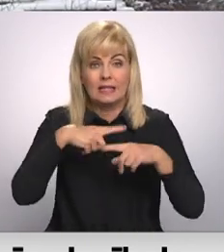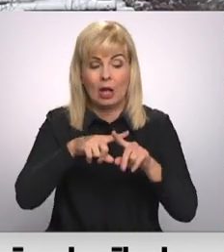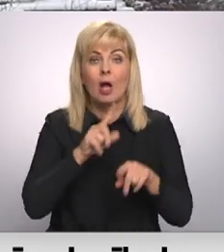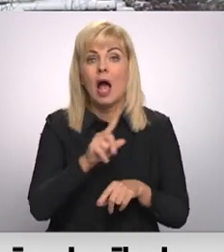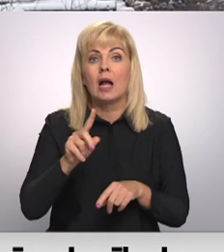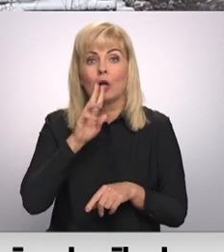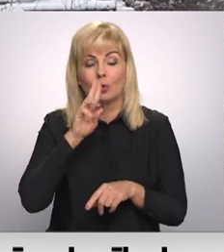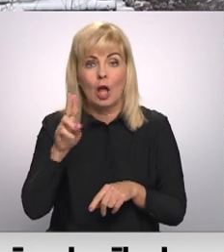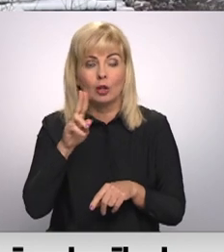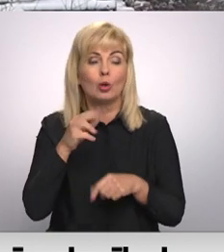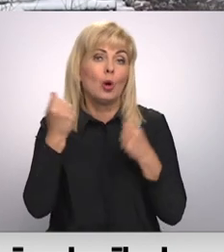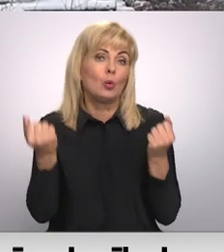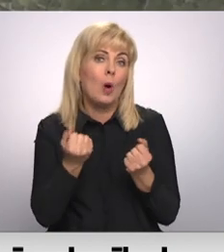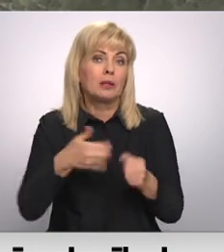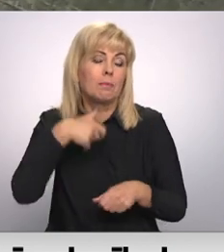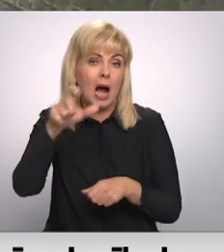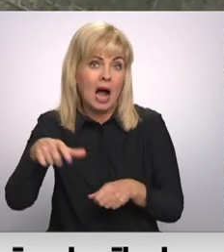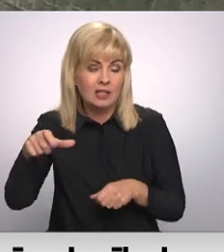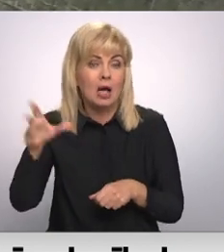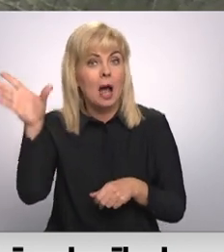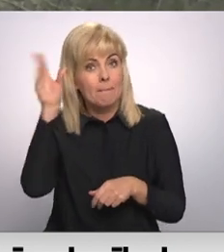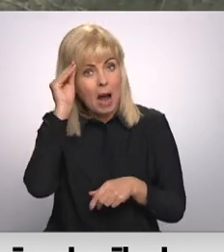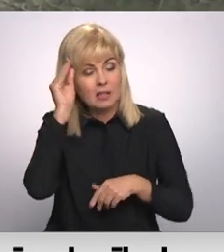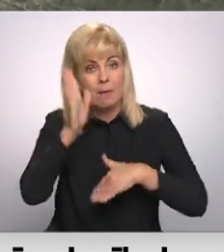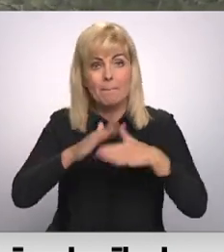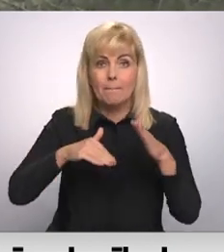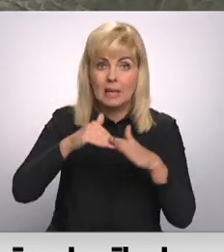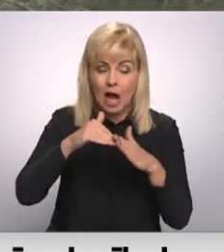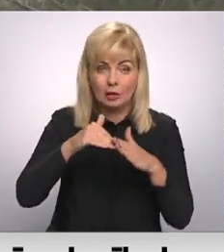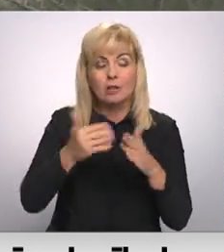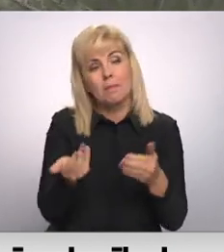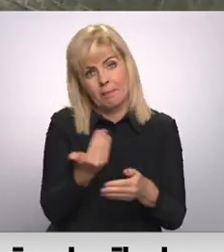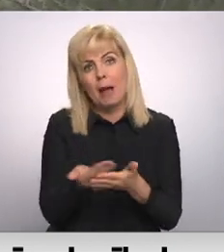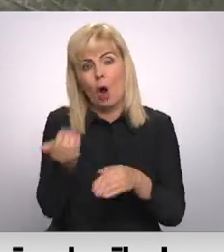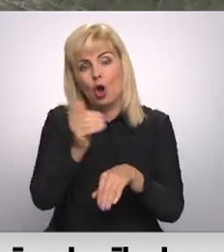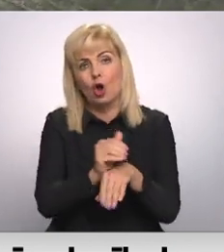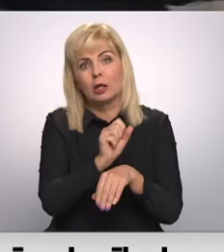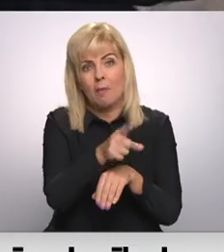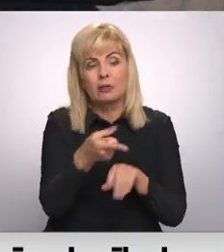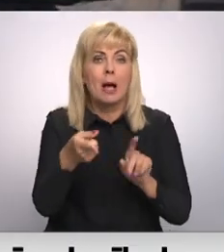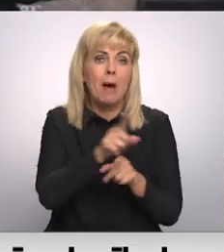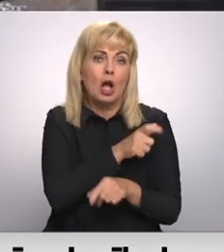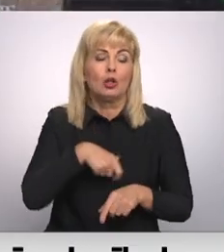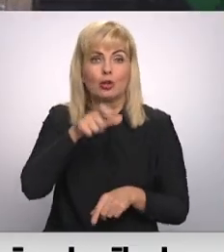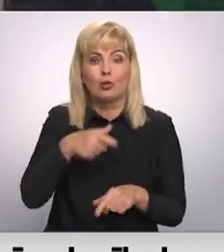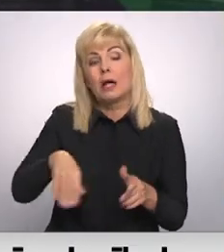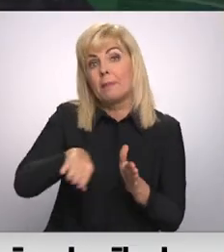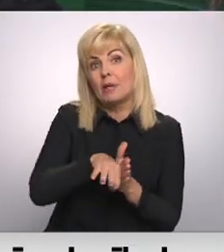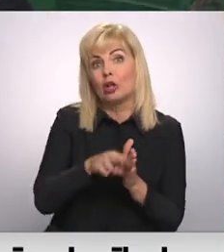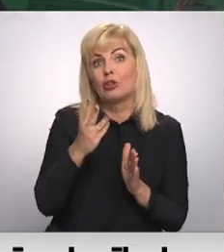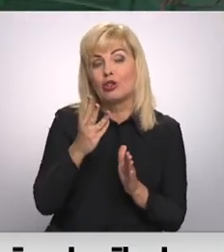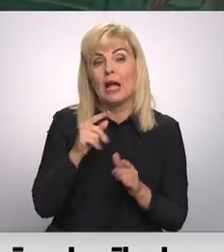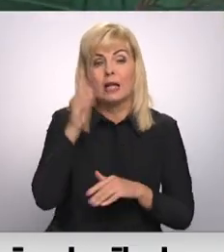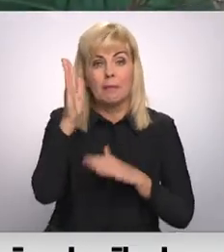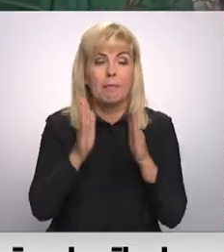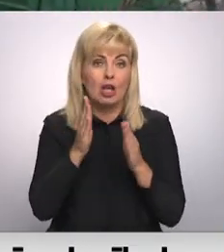nedēļu šeit nodarbina savus audzēkņus, lai viņi gūtu praktiskas iemaņas veicot konkrētu pasūtījumu. Katru nedēļu mainoties studentiem šeit piedalās 4 topošie meža